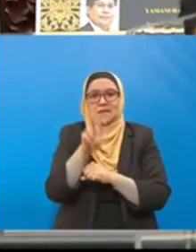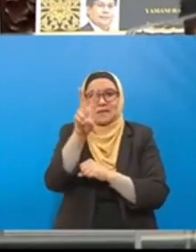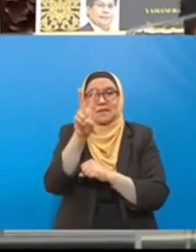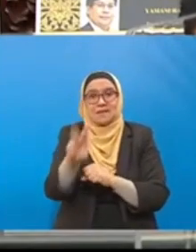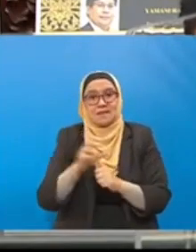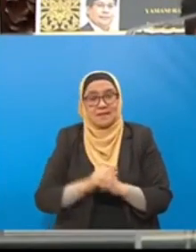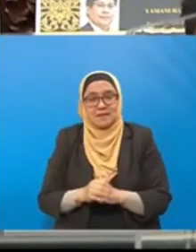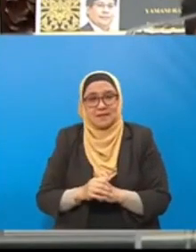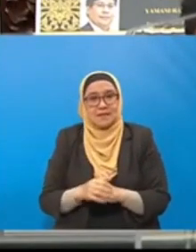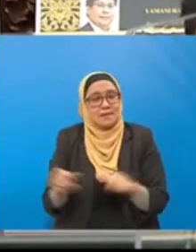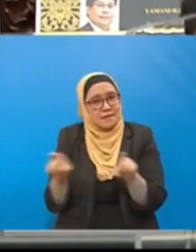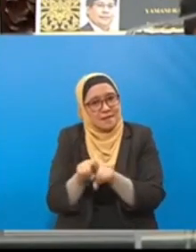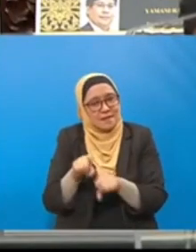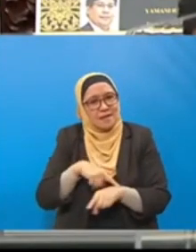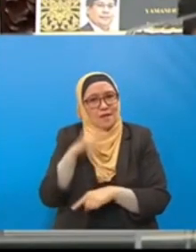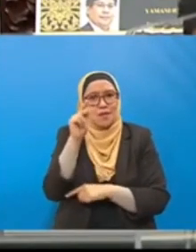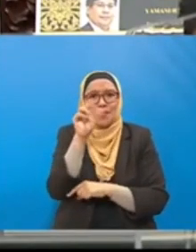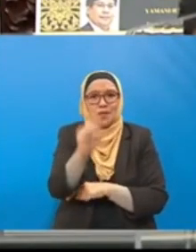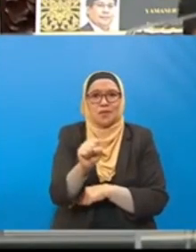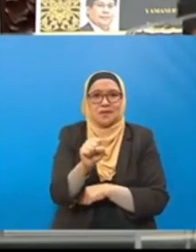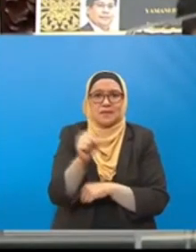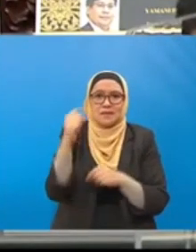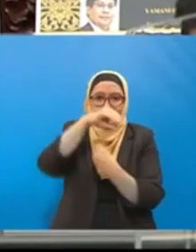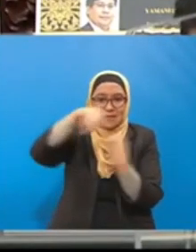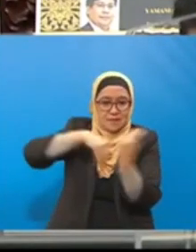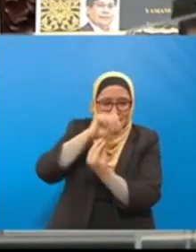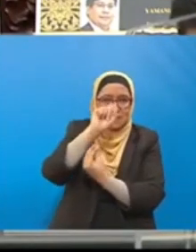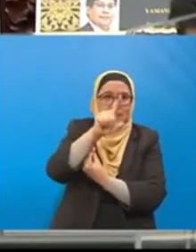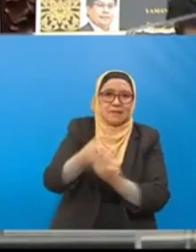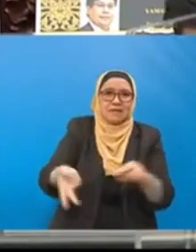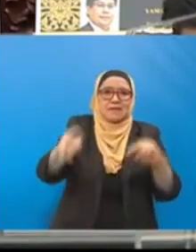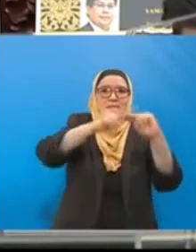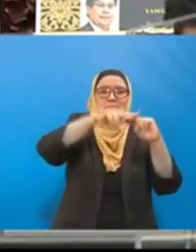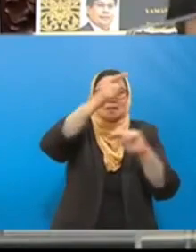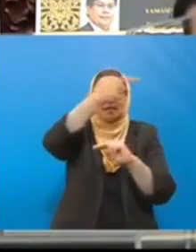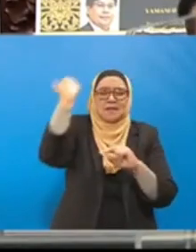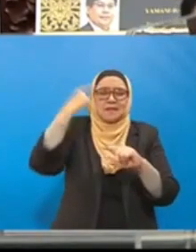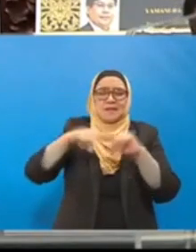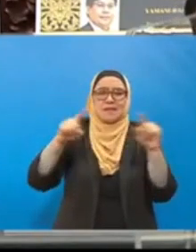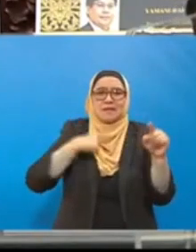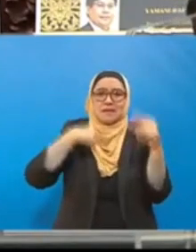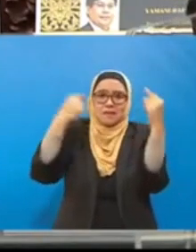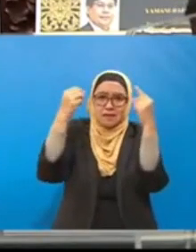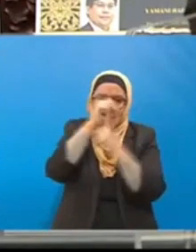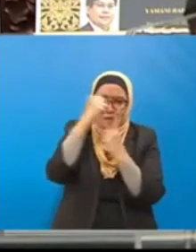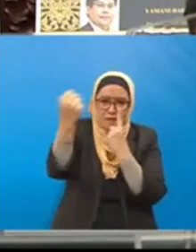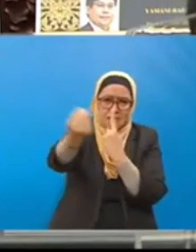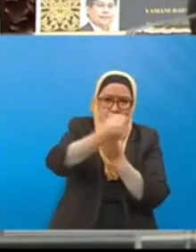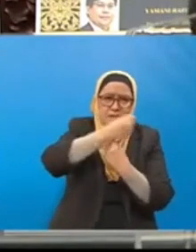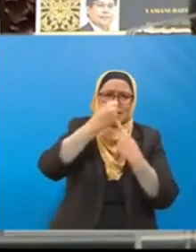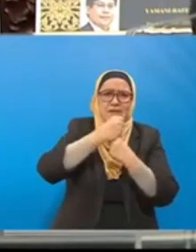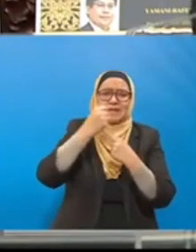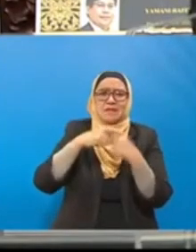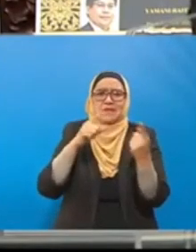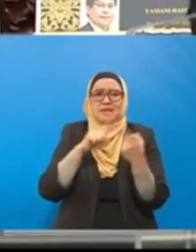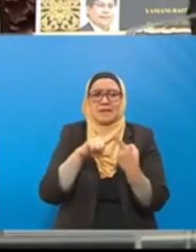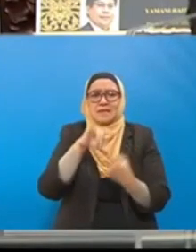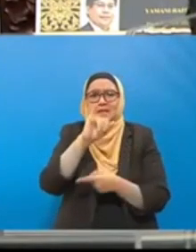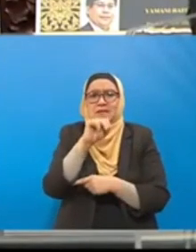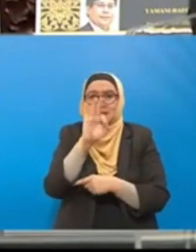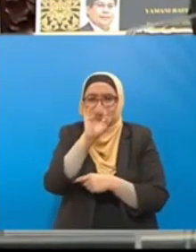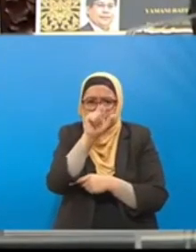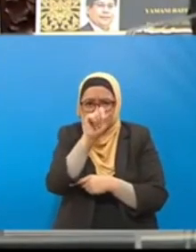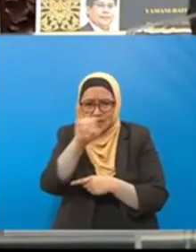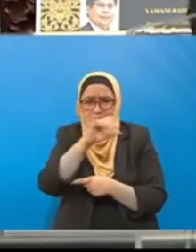juga dijangka akan meningkat disebabkan kadar inflasi dan perkembangan terkini peraturan Haji Arab Saudi